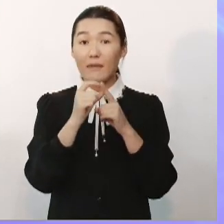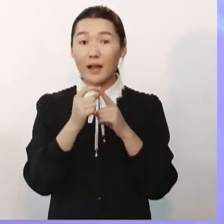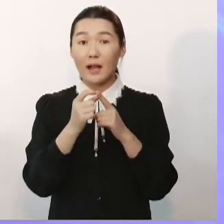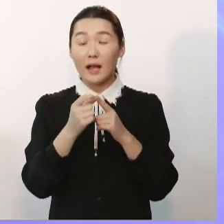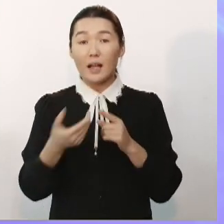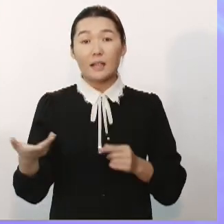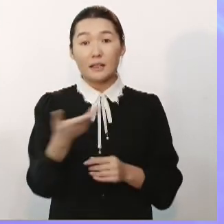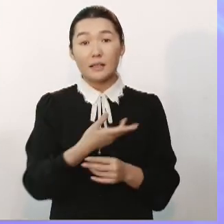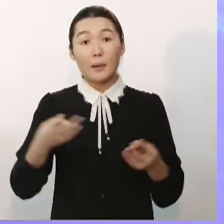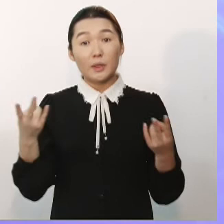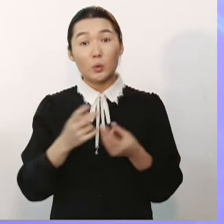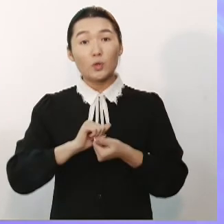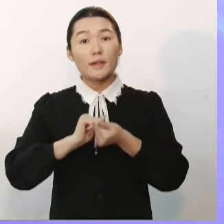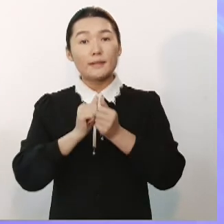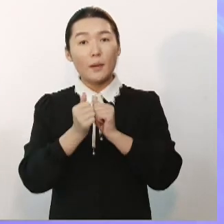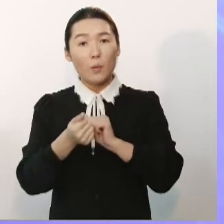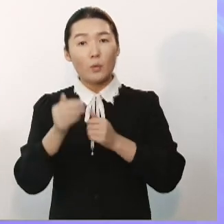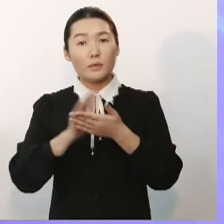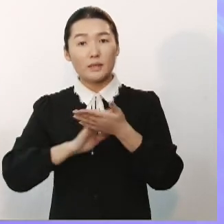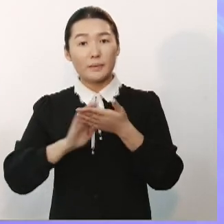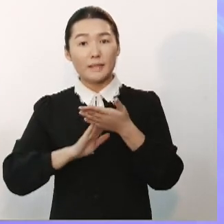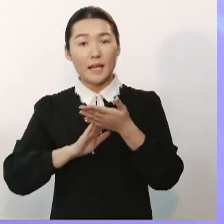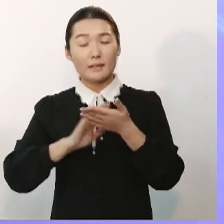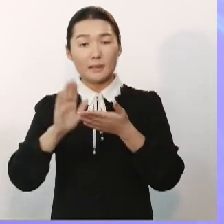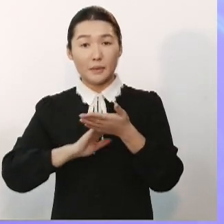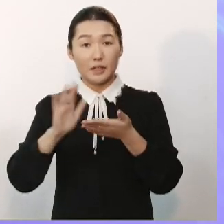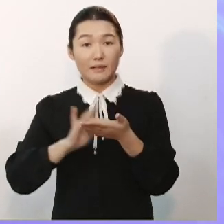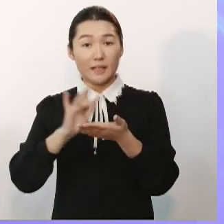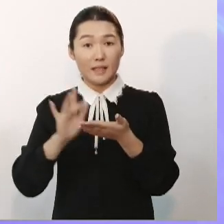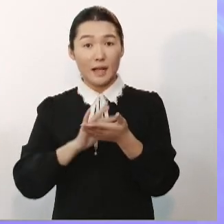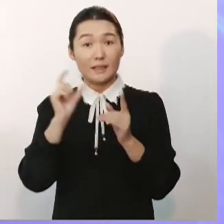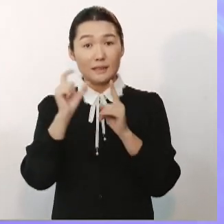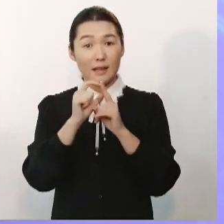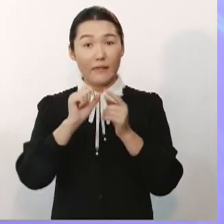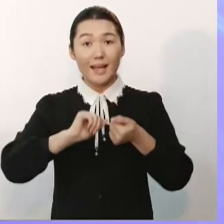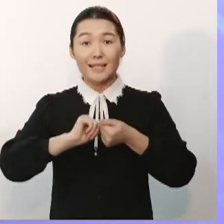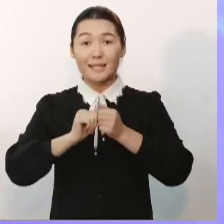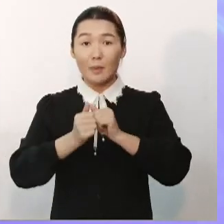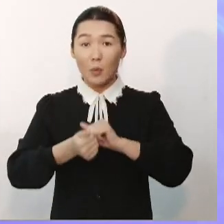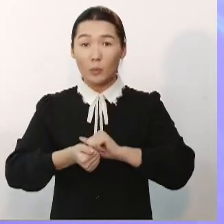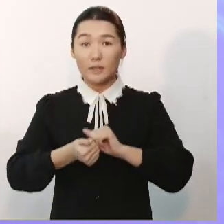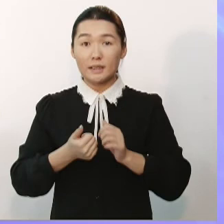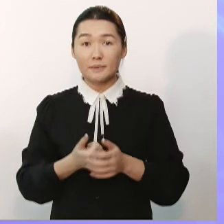написание. Запишите в тетрадях словарные слова и запомните.